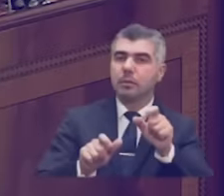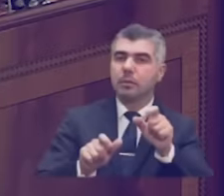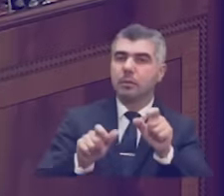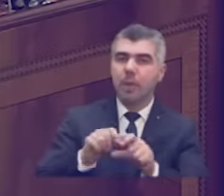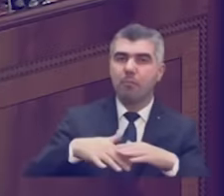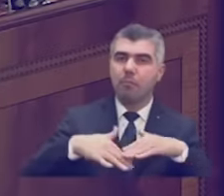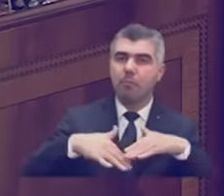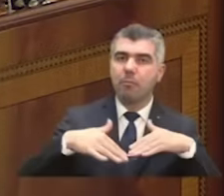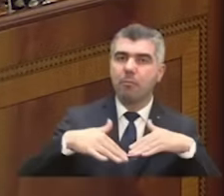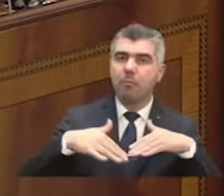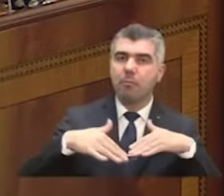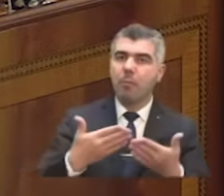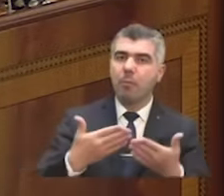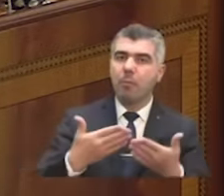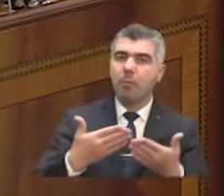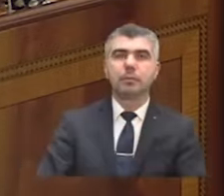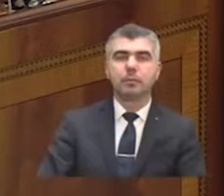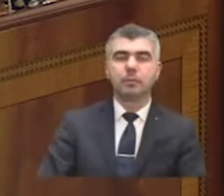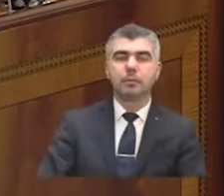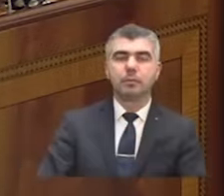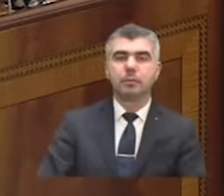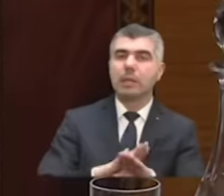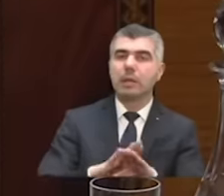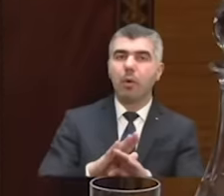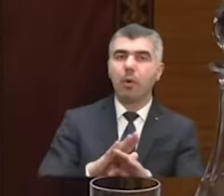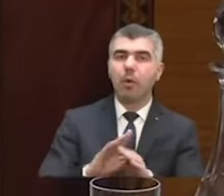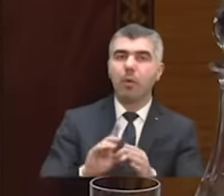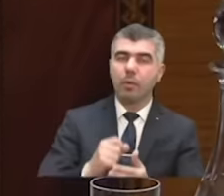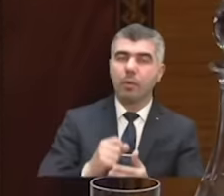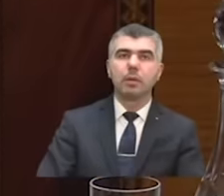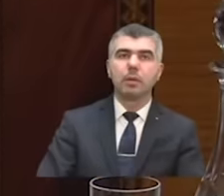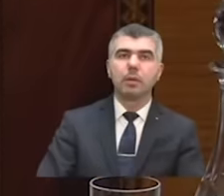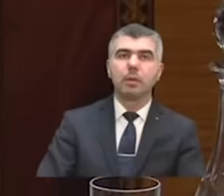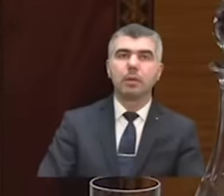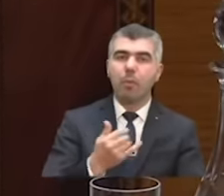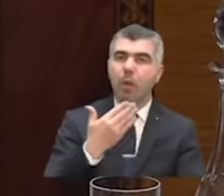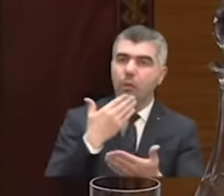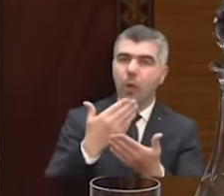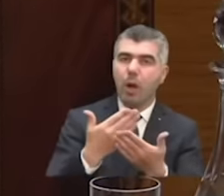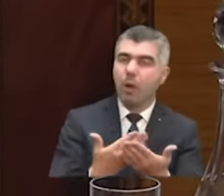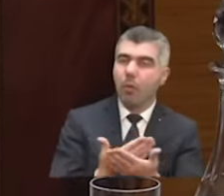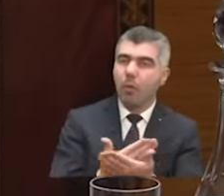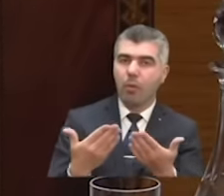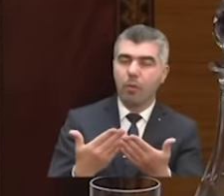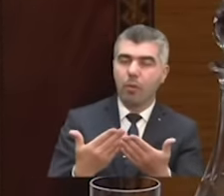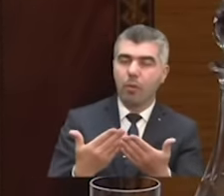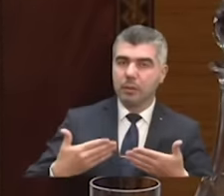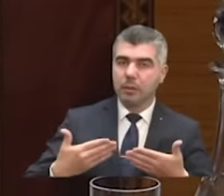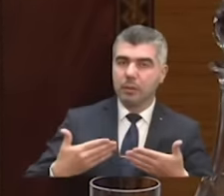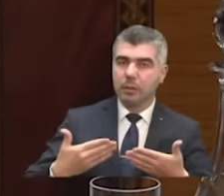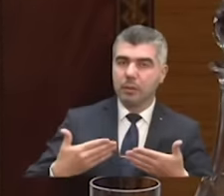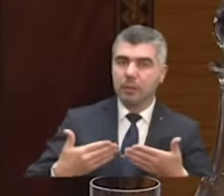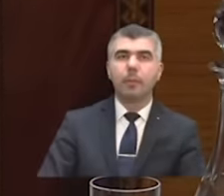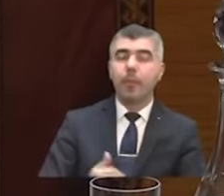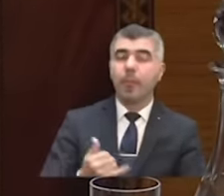السيد الرئيس المحترم، السيدات والسادة النائبات والنواب المحترمون، اسمحوا لي في مساهل هذا العقد أن أتقدم إليكم بخالي